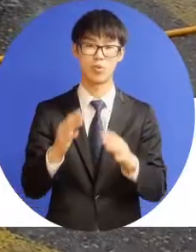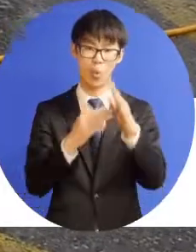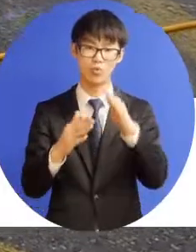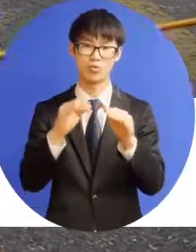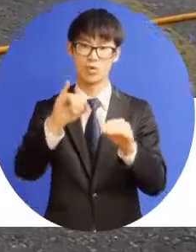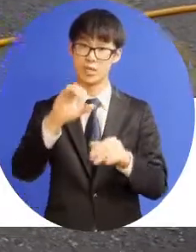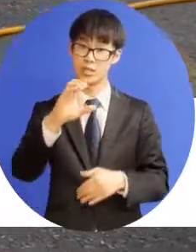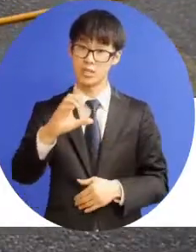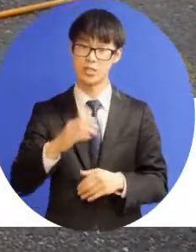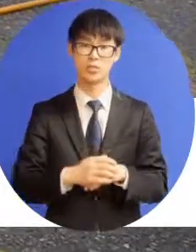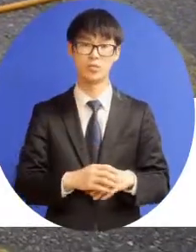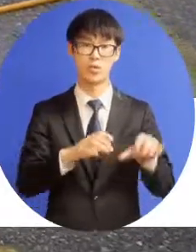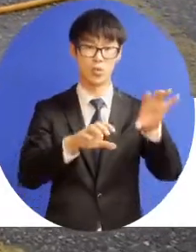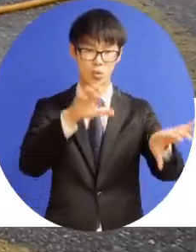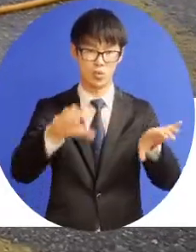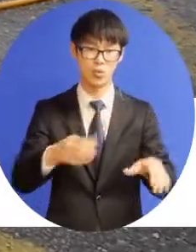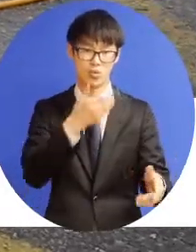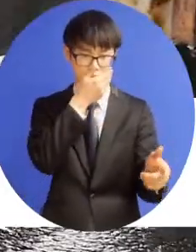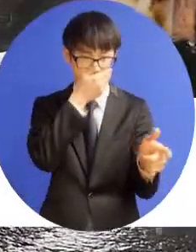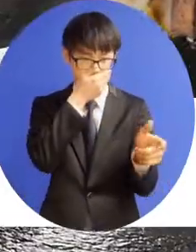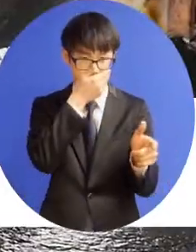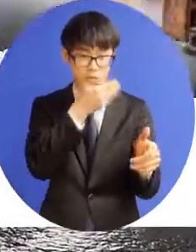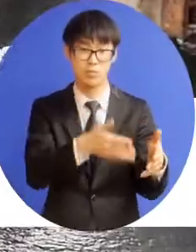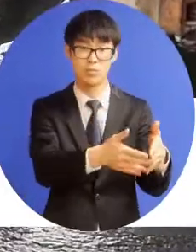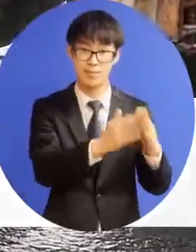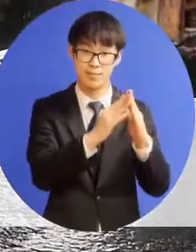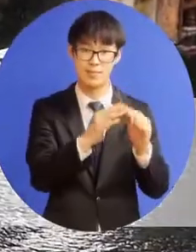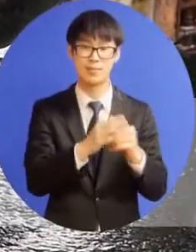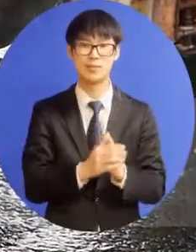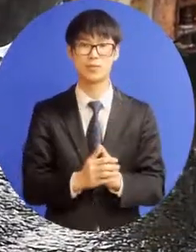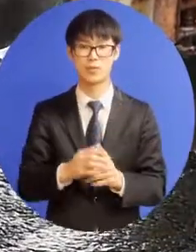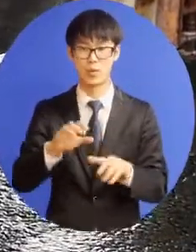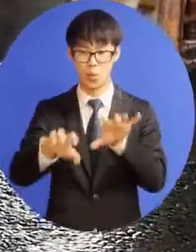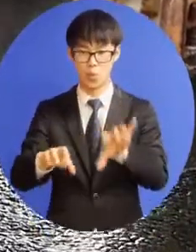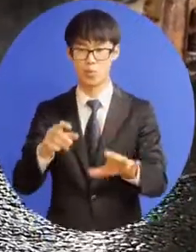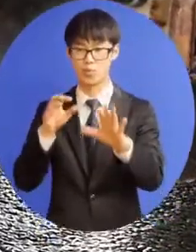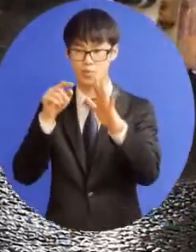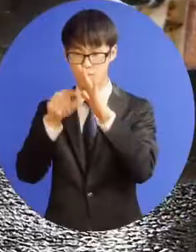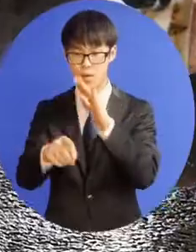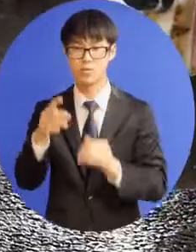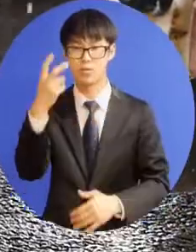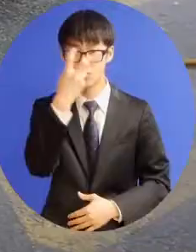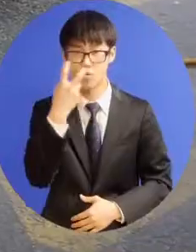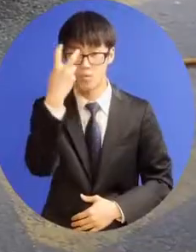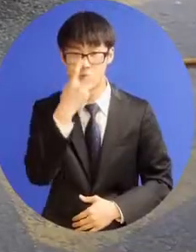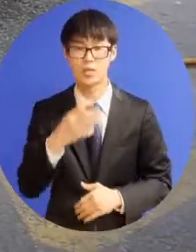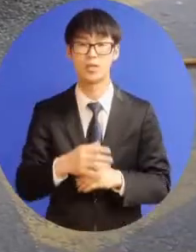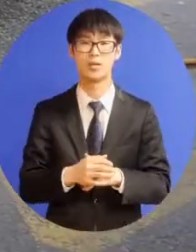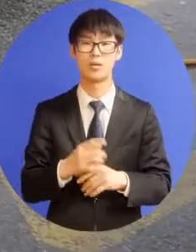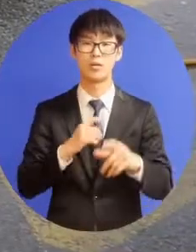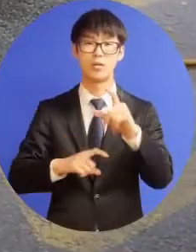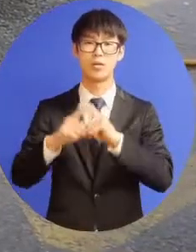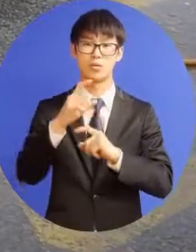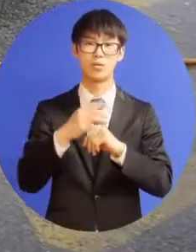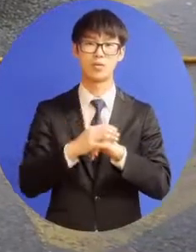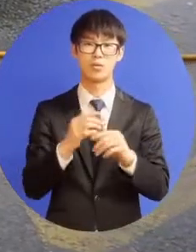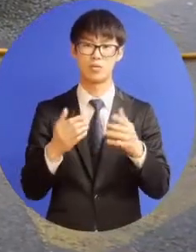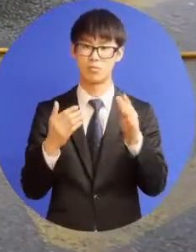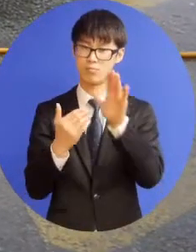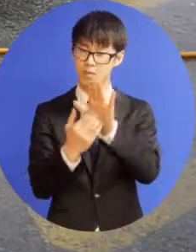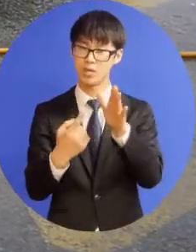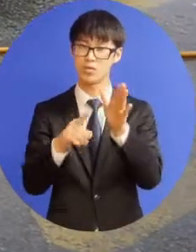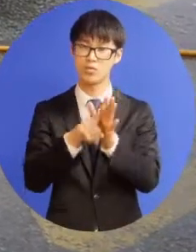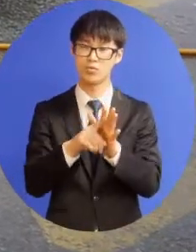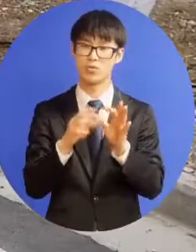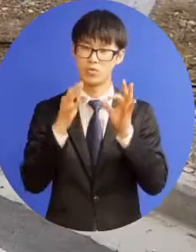비롯해 거점 소독시설 4개소 설치 운영과 동시에 농장에 대한 예찰 실시를 진행하는 등 구제역 방역에 만전을